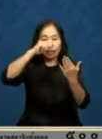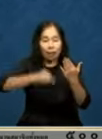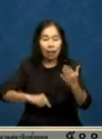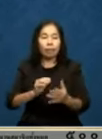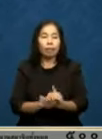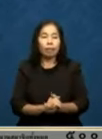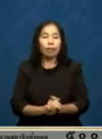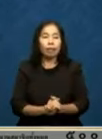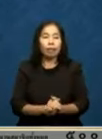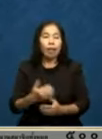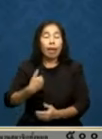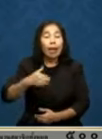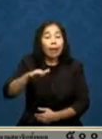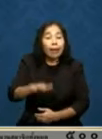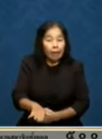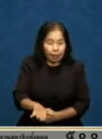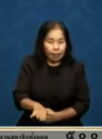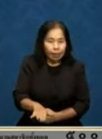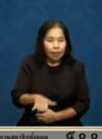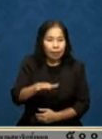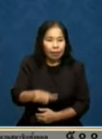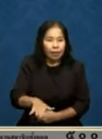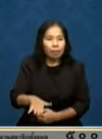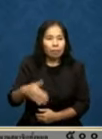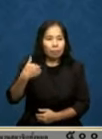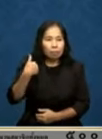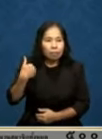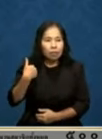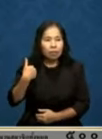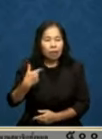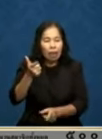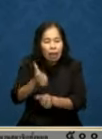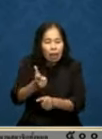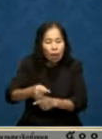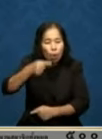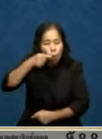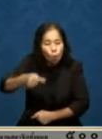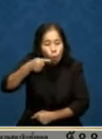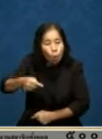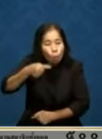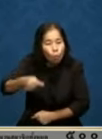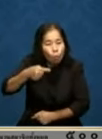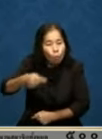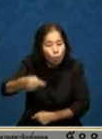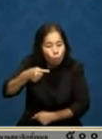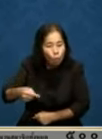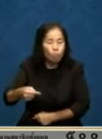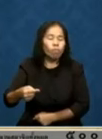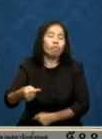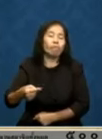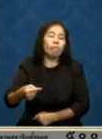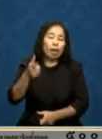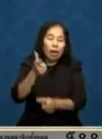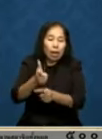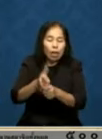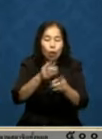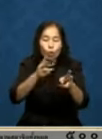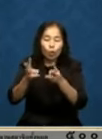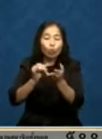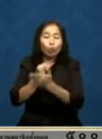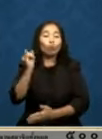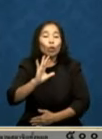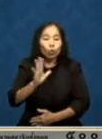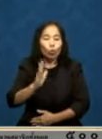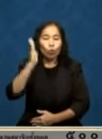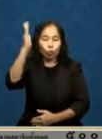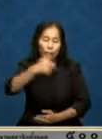ที่เด็กนะคะมีการเผชิญประสบการณ์การถูกเลี้ยงดูในเชิงลบหรือว่าขาดการสนับสนุนการเลี้ยงดูที่เหมาะสมเนี่ยนะคะจะทำให้เกิดบาด